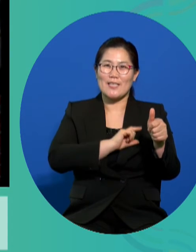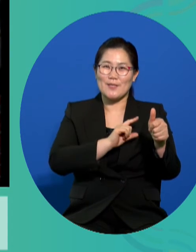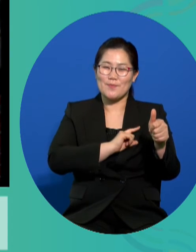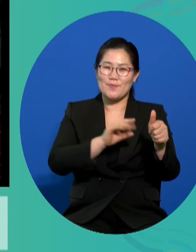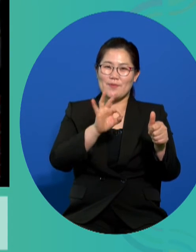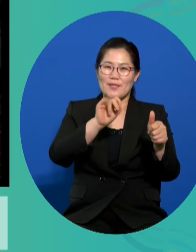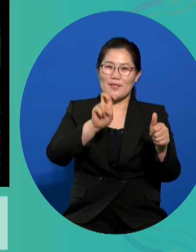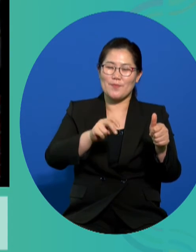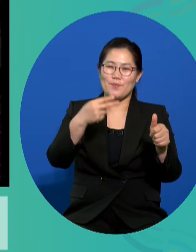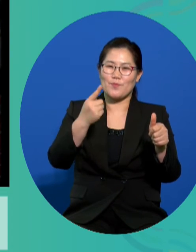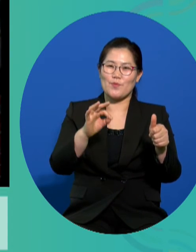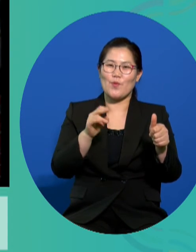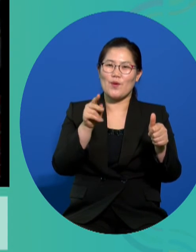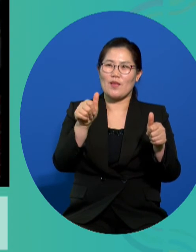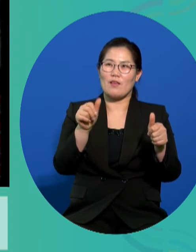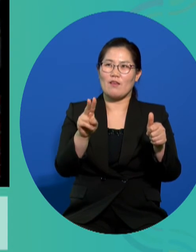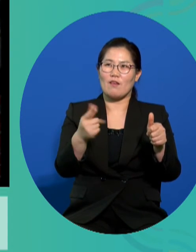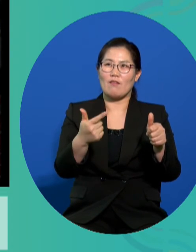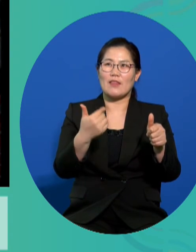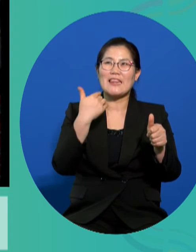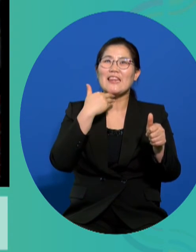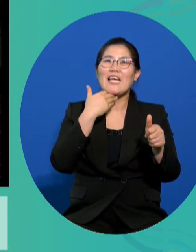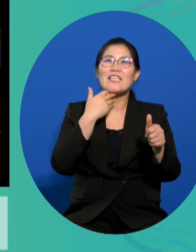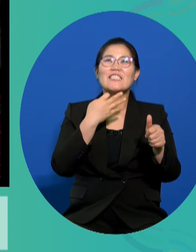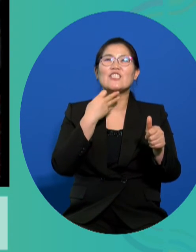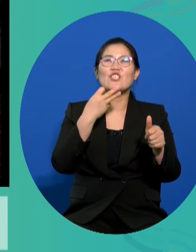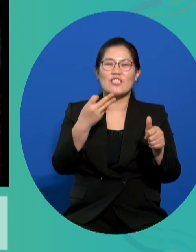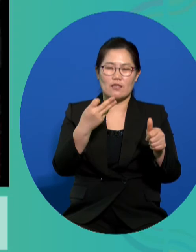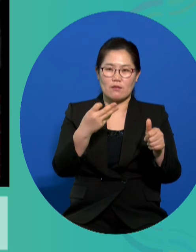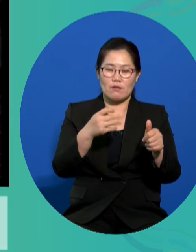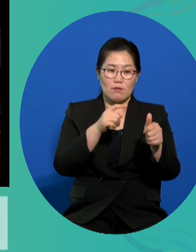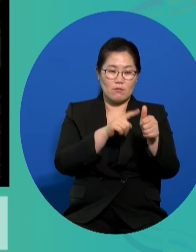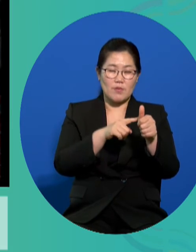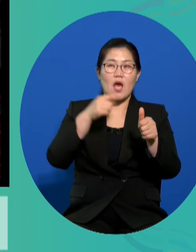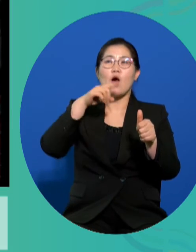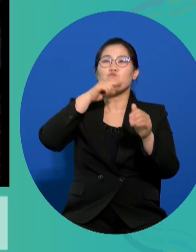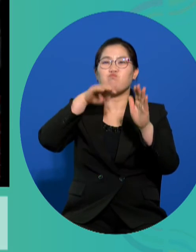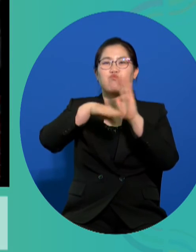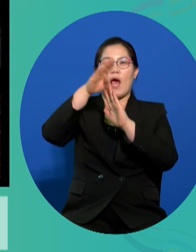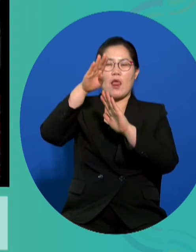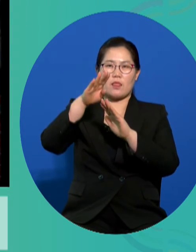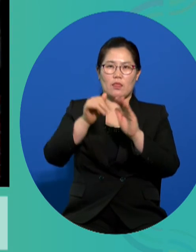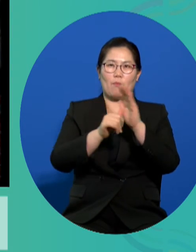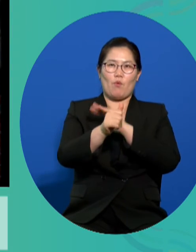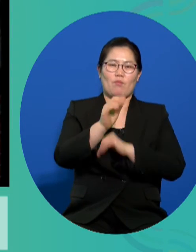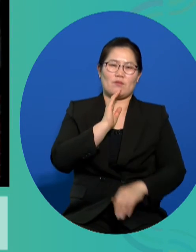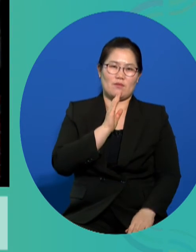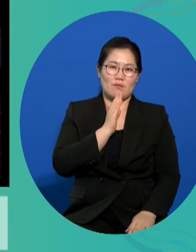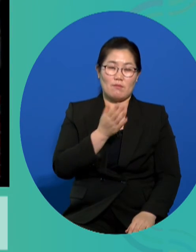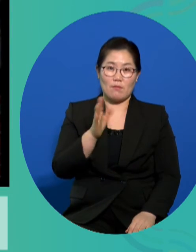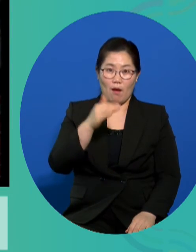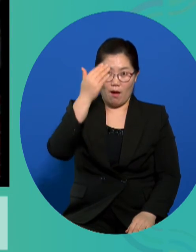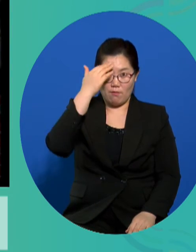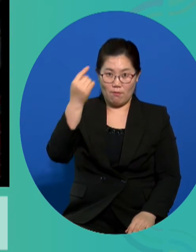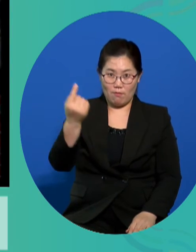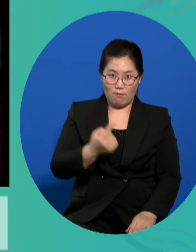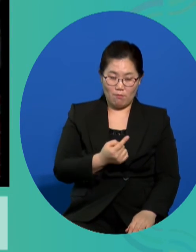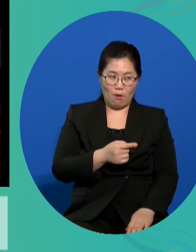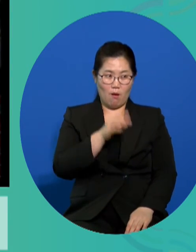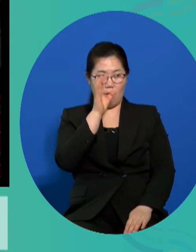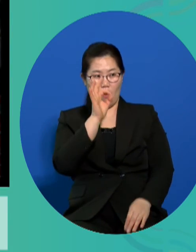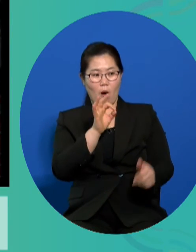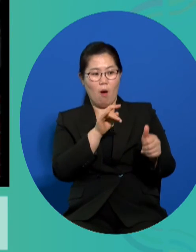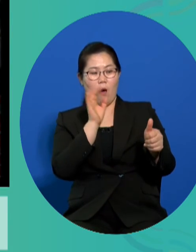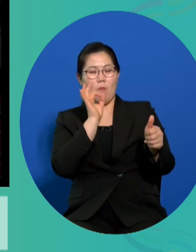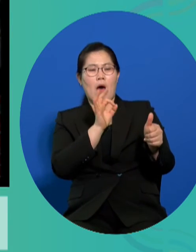됐을 거라고요. 남한에 와가지고 무엇을 느꼈겠어요? 저는 옆에서 봤는데 마음이